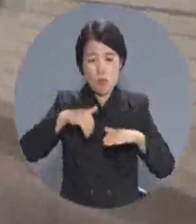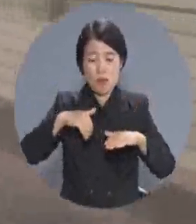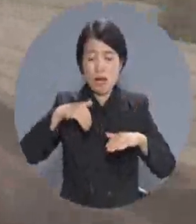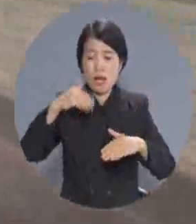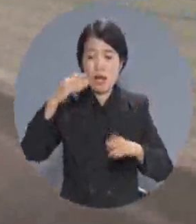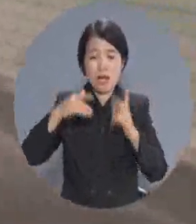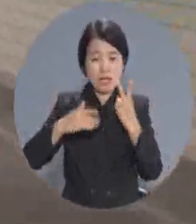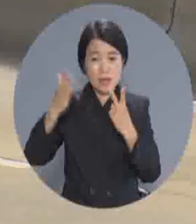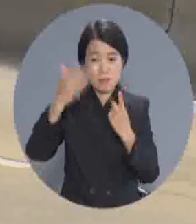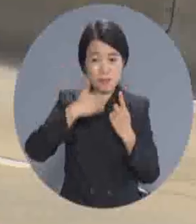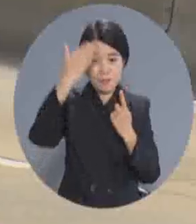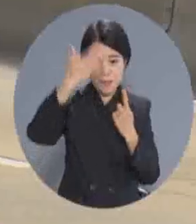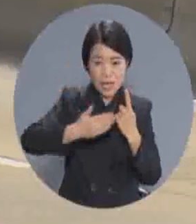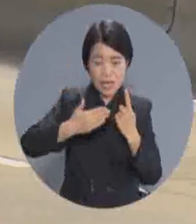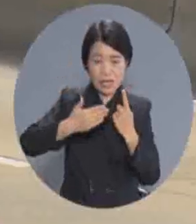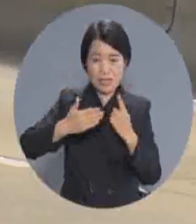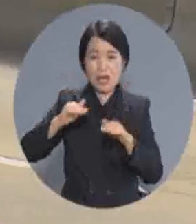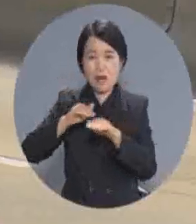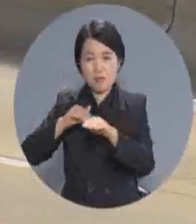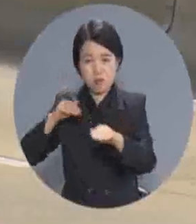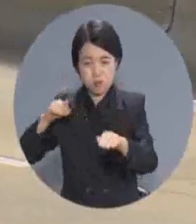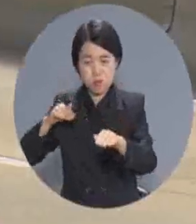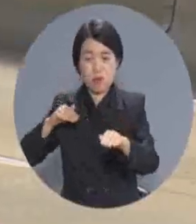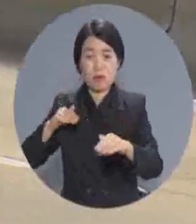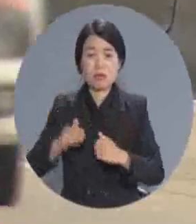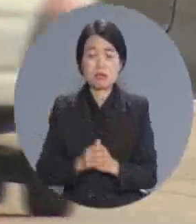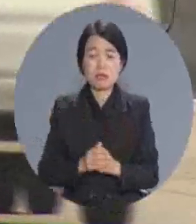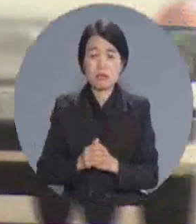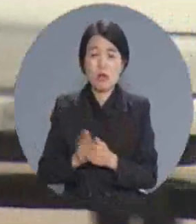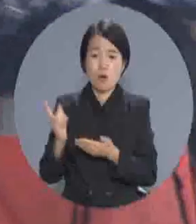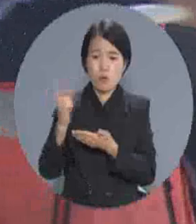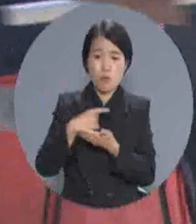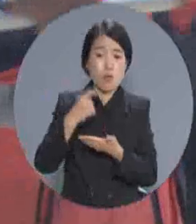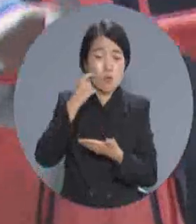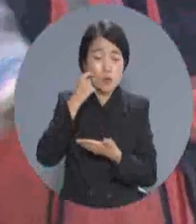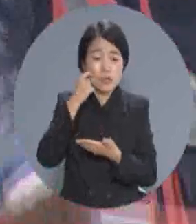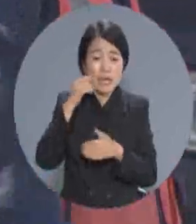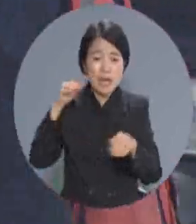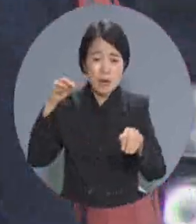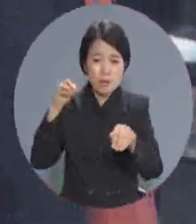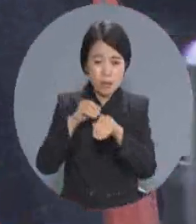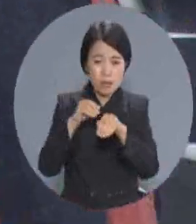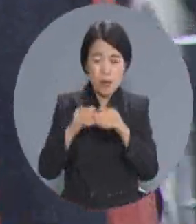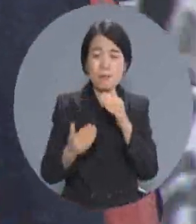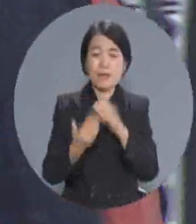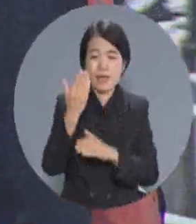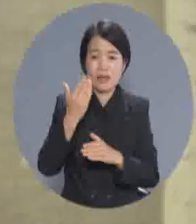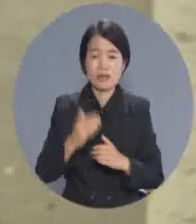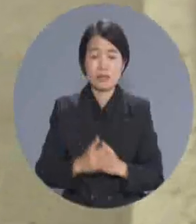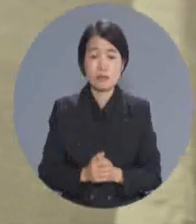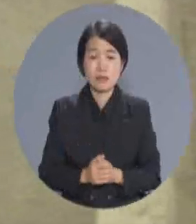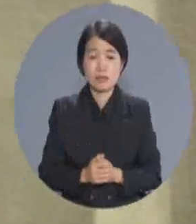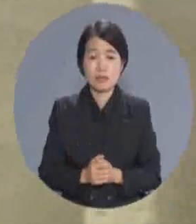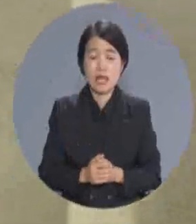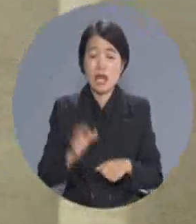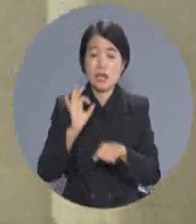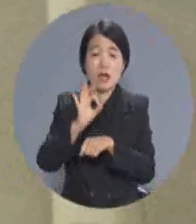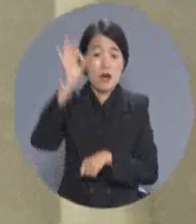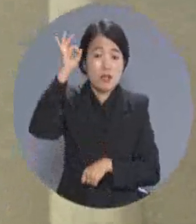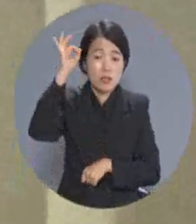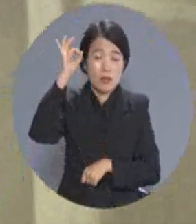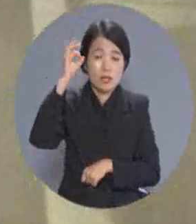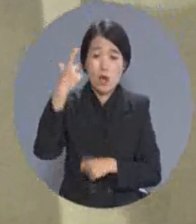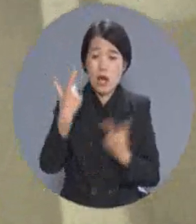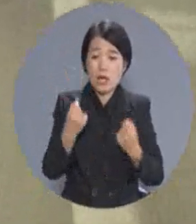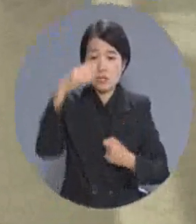차로가 통제되다 보니 차량 정체가 빚어졌고 속도를 줄이지 못한 차량 추돌 사고로 이어졌습니다. 열흘 전에도 같은